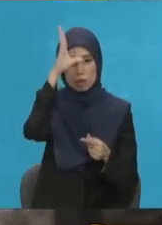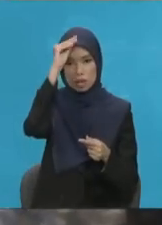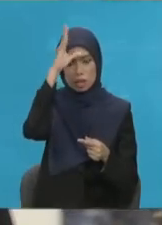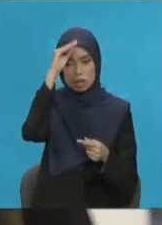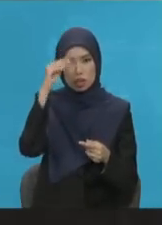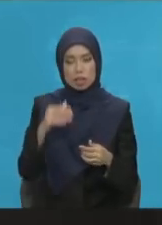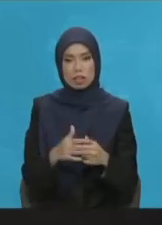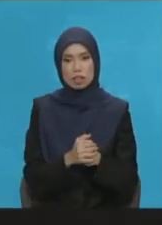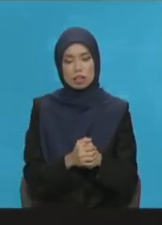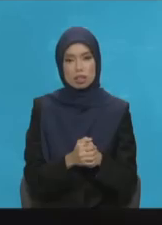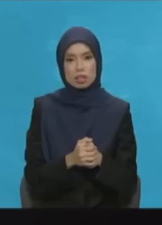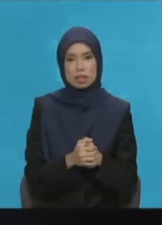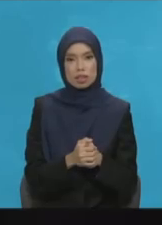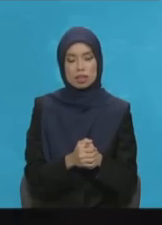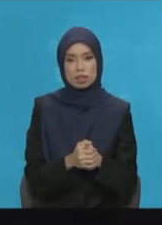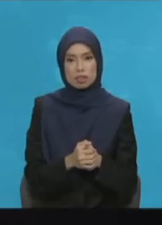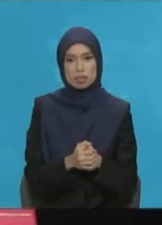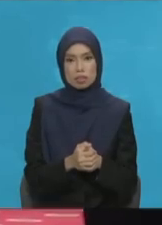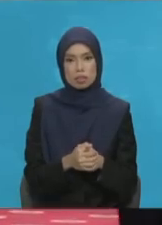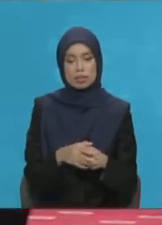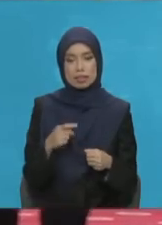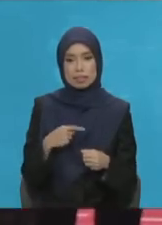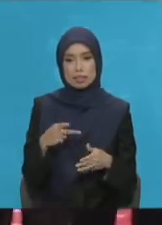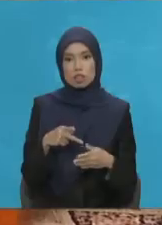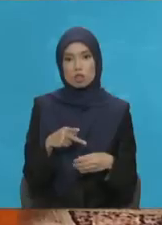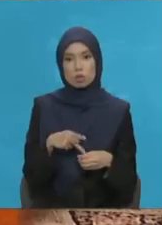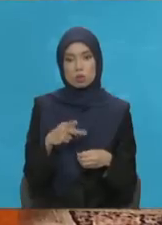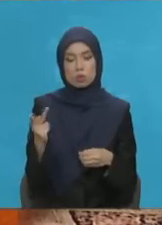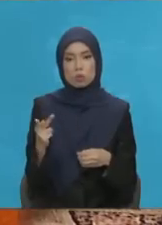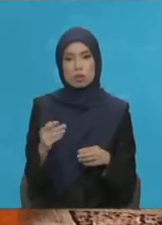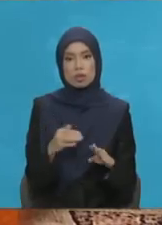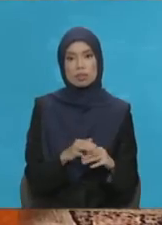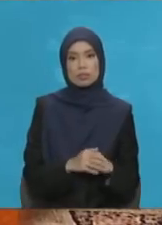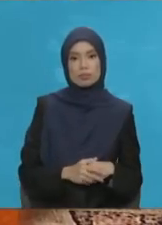dan Dian 16 kemudian keluar dari majelis